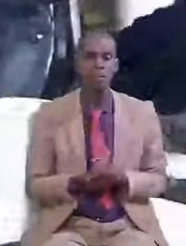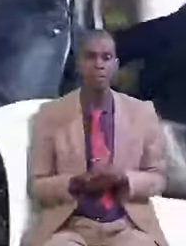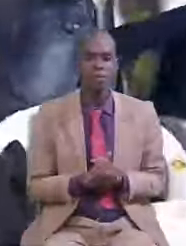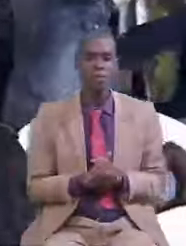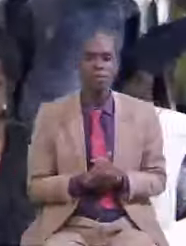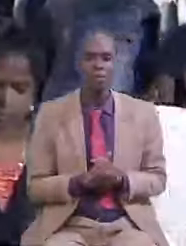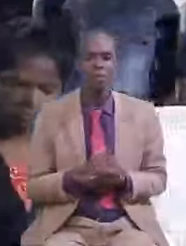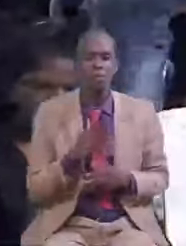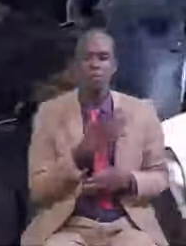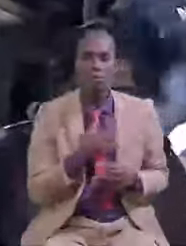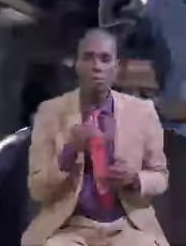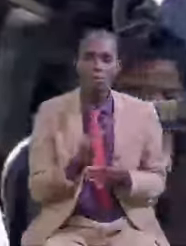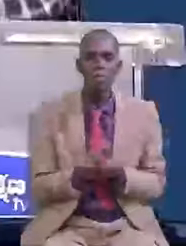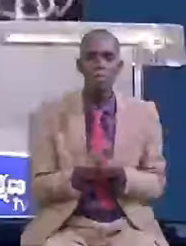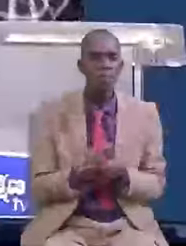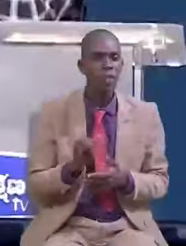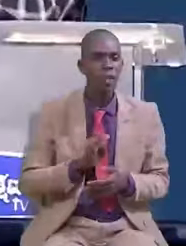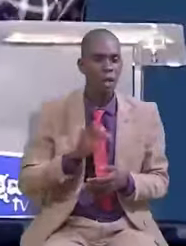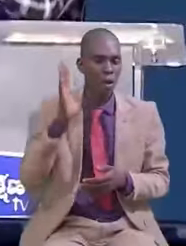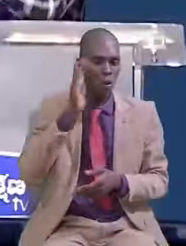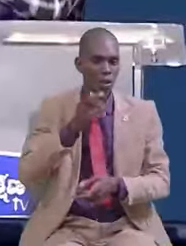Et que je vais me tenir à ta place.